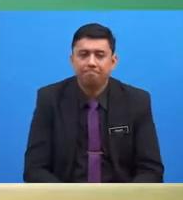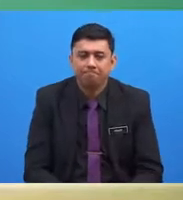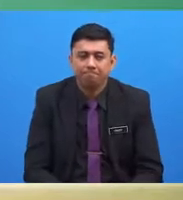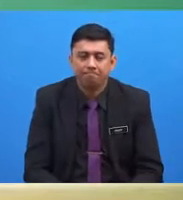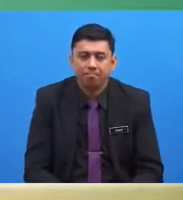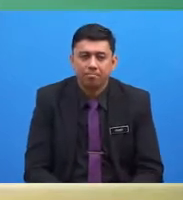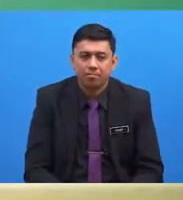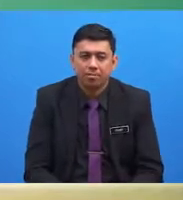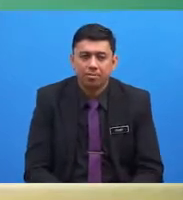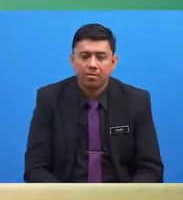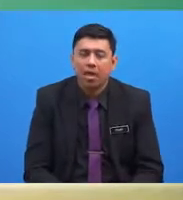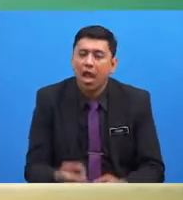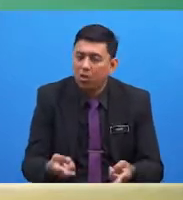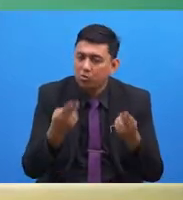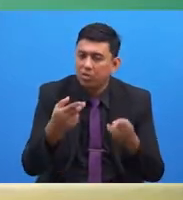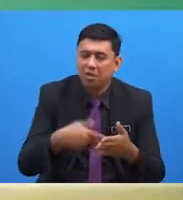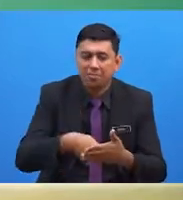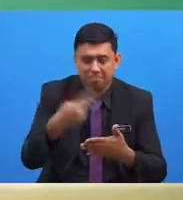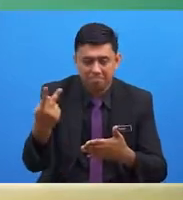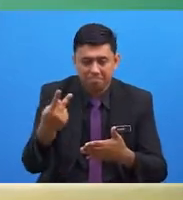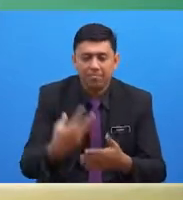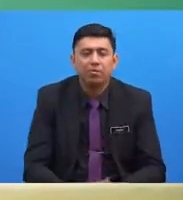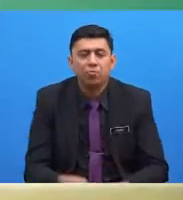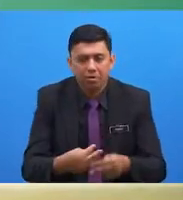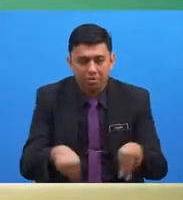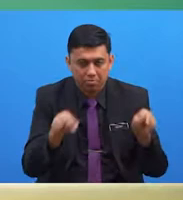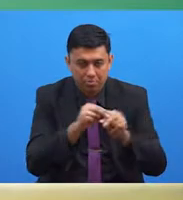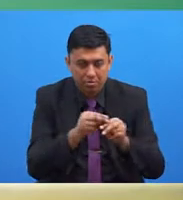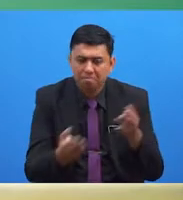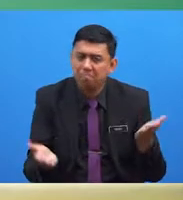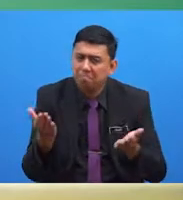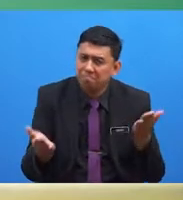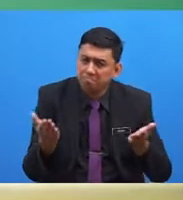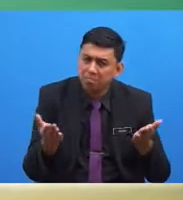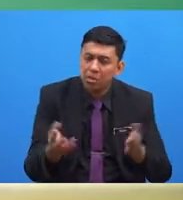Bagi pelarasan untuk angkutan keluar, nilai di dalam imbangan duga